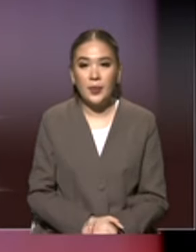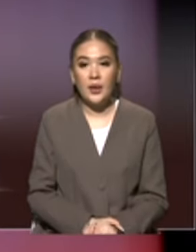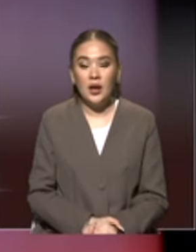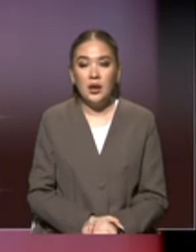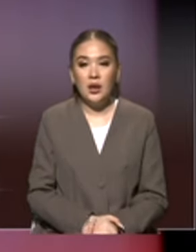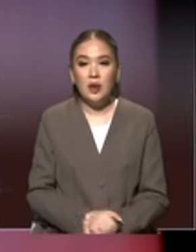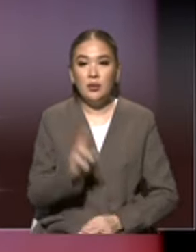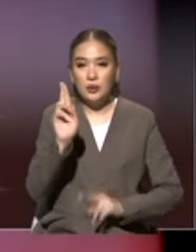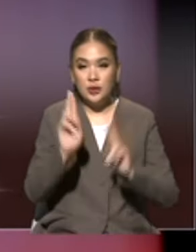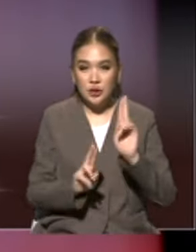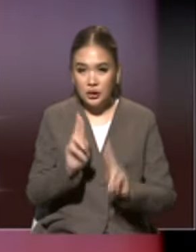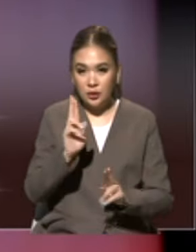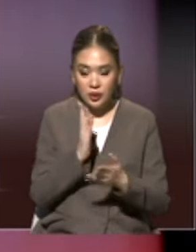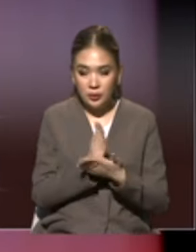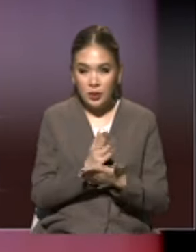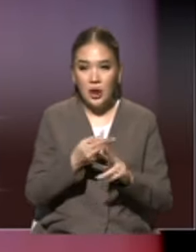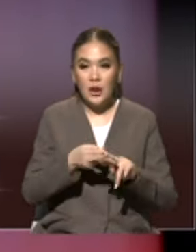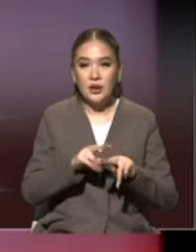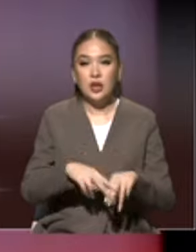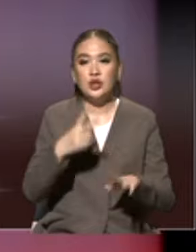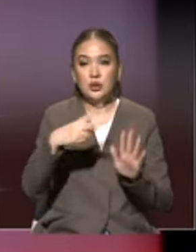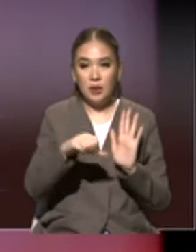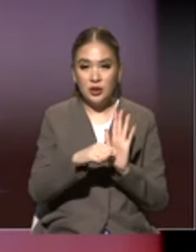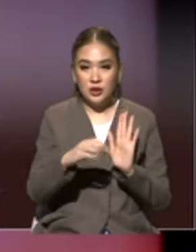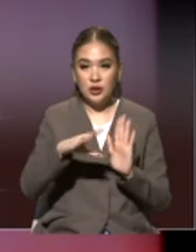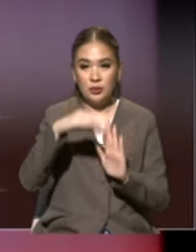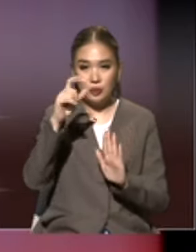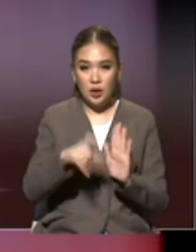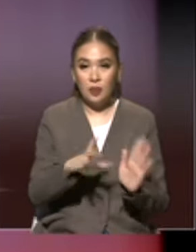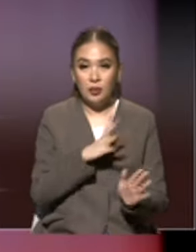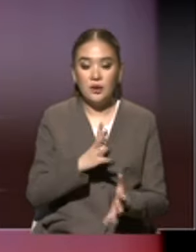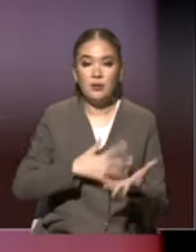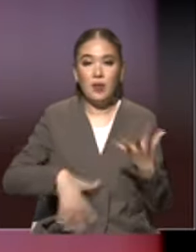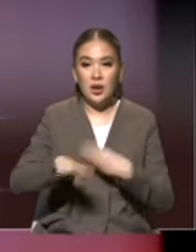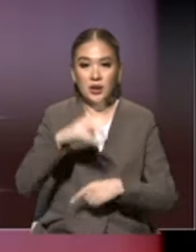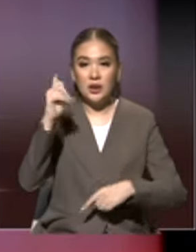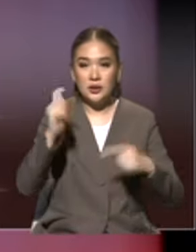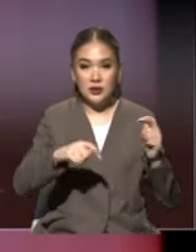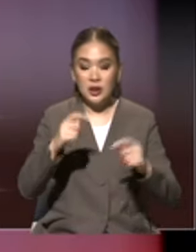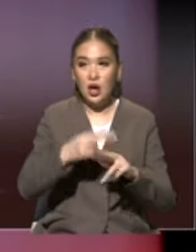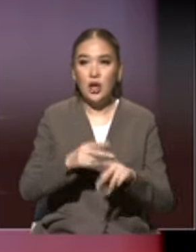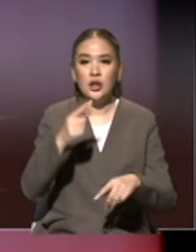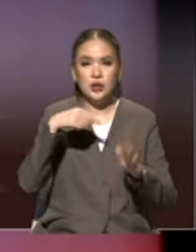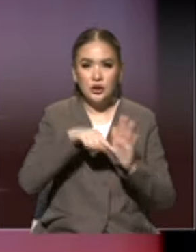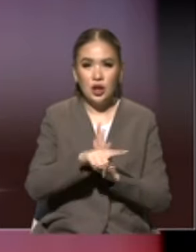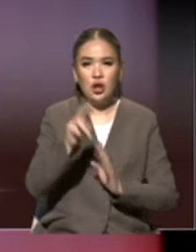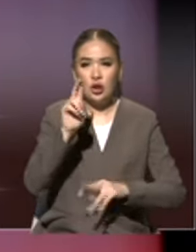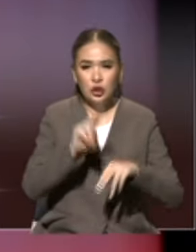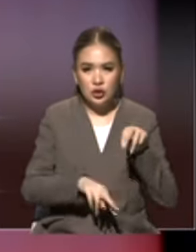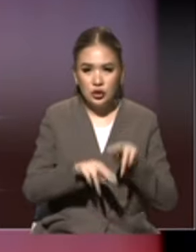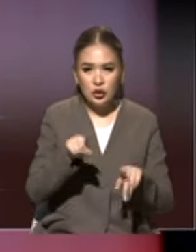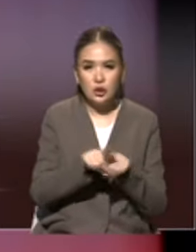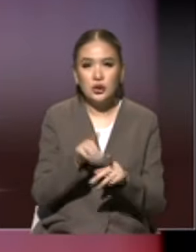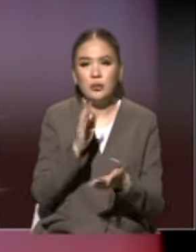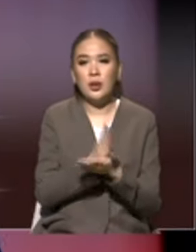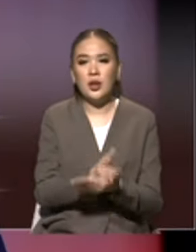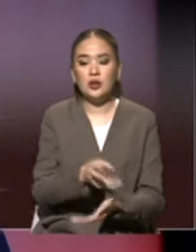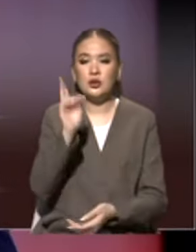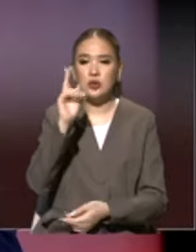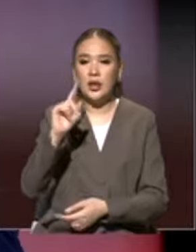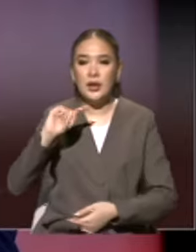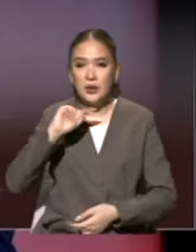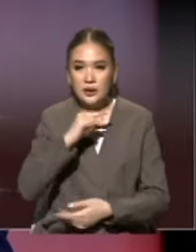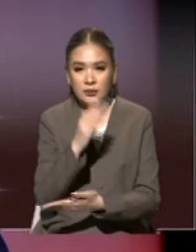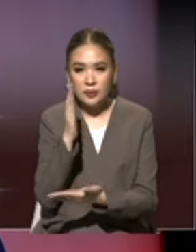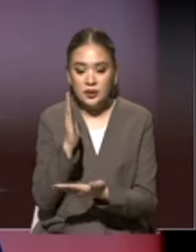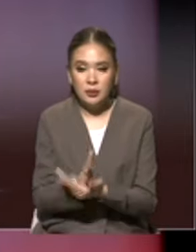жаңағы жұмыс тобында 26 депутат болдық қой, енді барлық саладан келген депутаттар, оның ішінде құрылысшыларымыз да бар, мен өндірістен келген